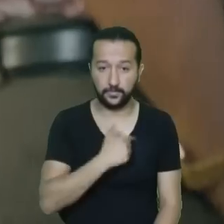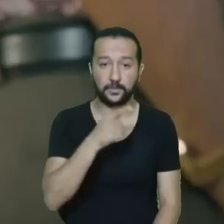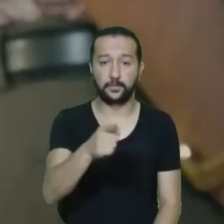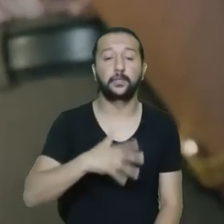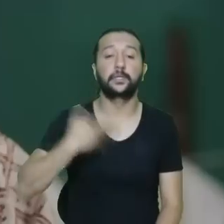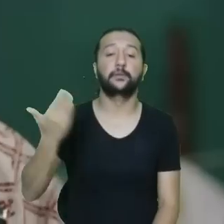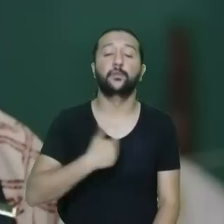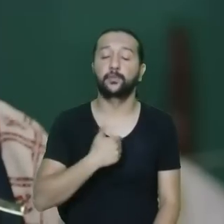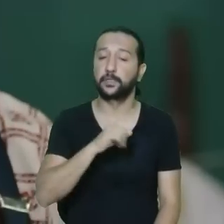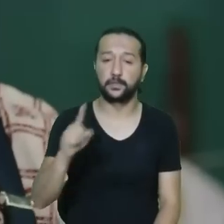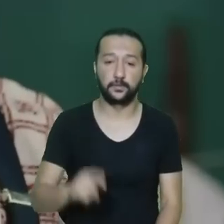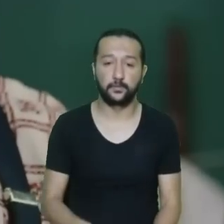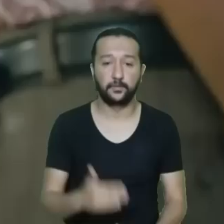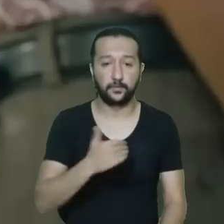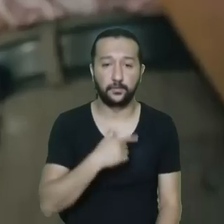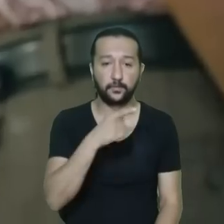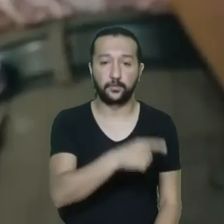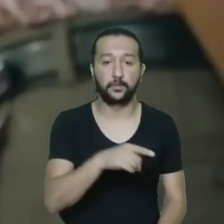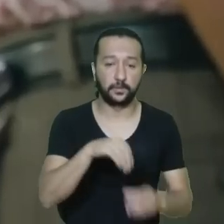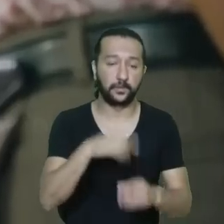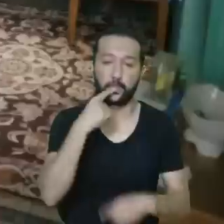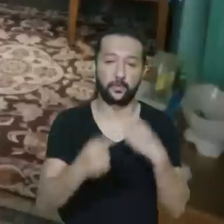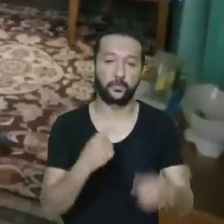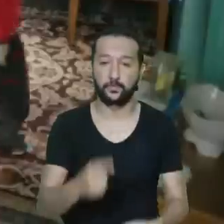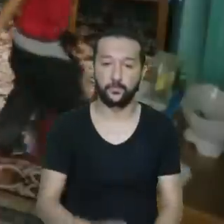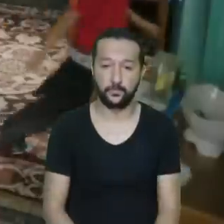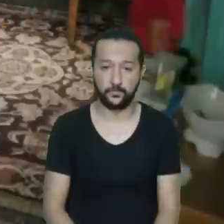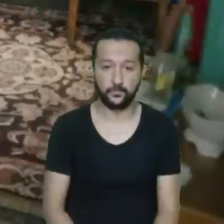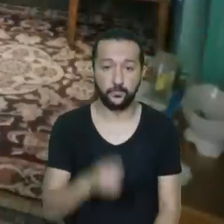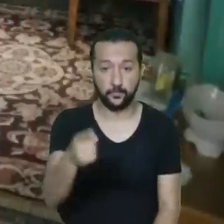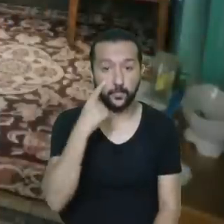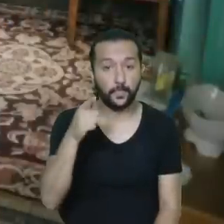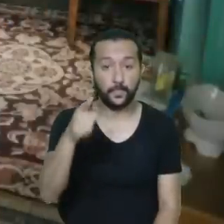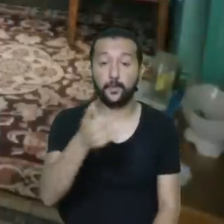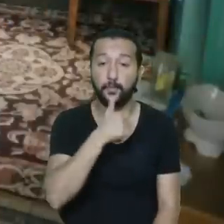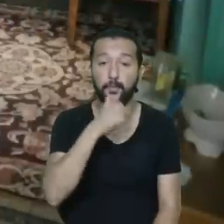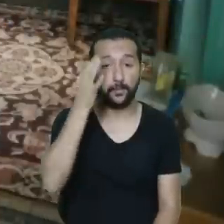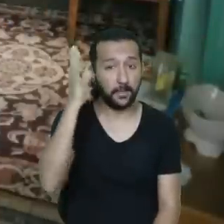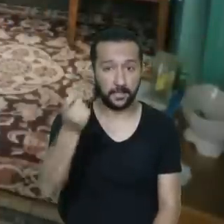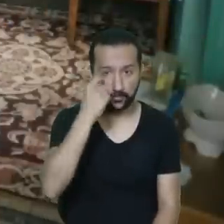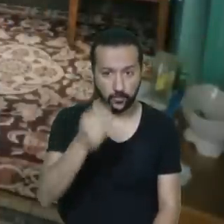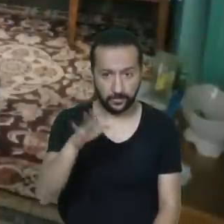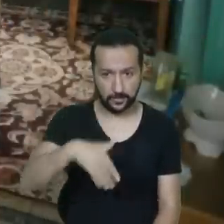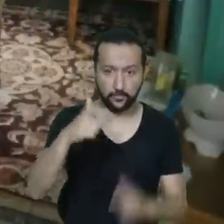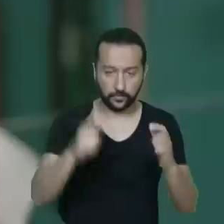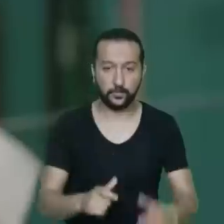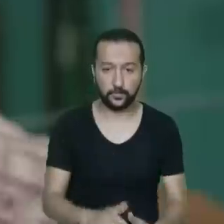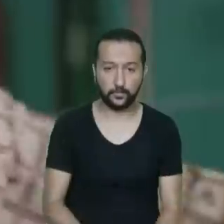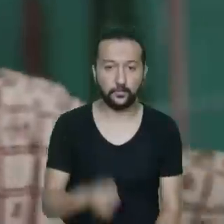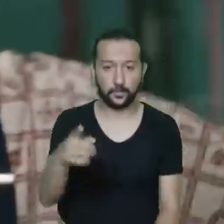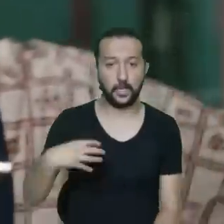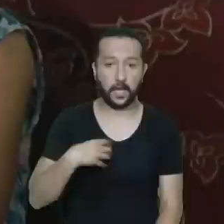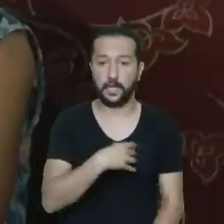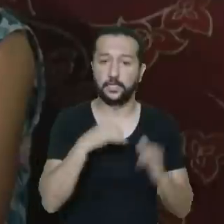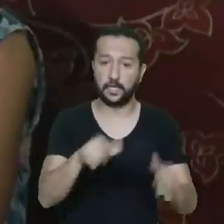sana. İstemiyorum ben. Üstü Feriko da var. Merhaba. Babaya manyak denir mi? Gel buraya.